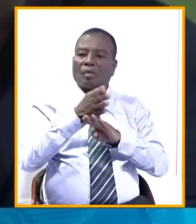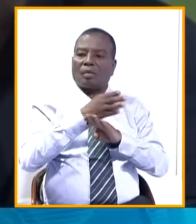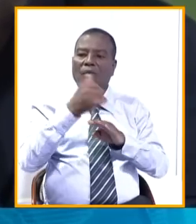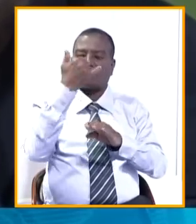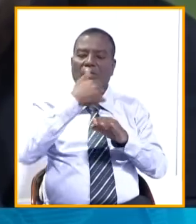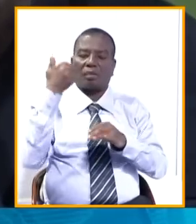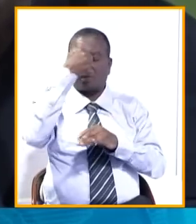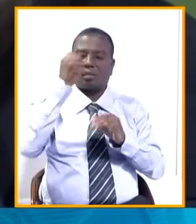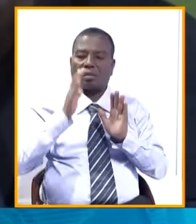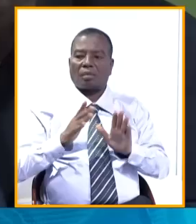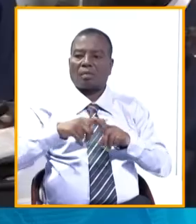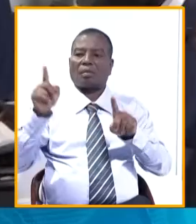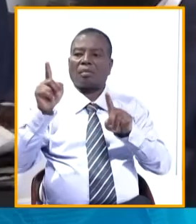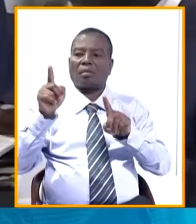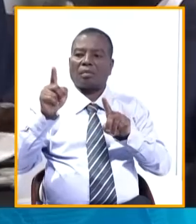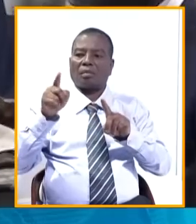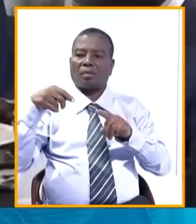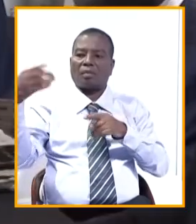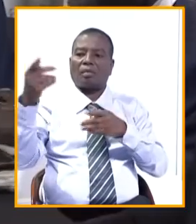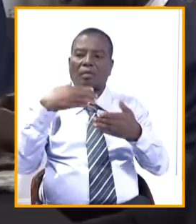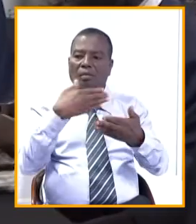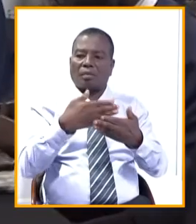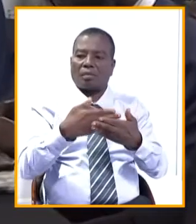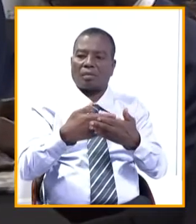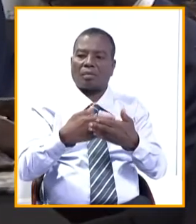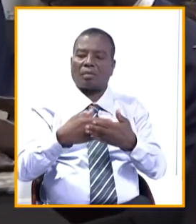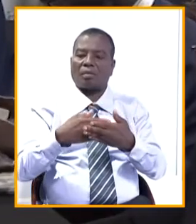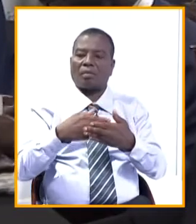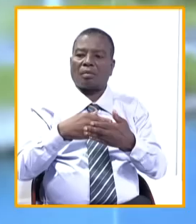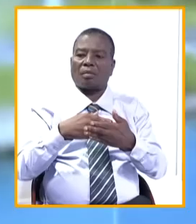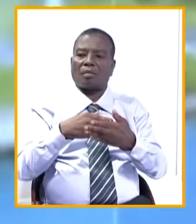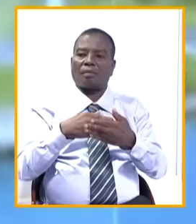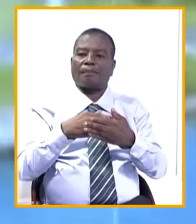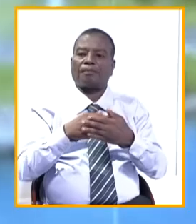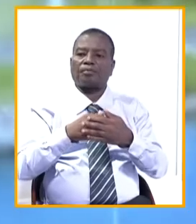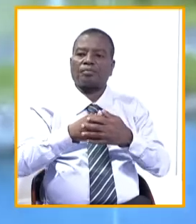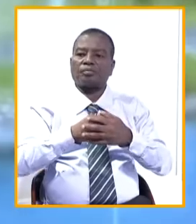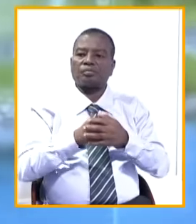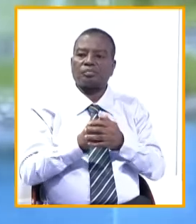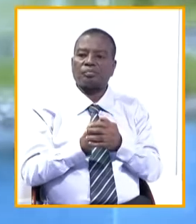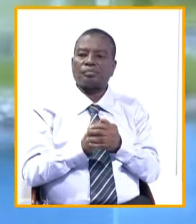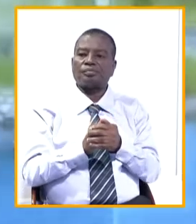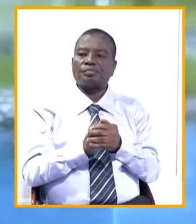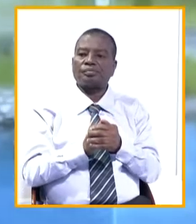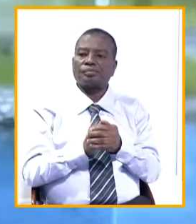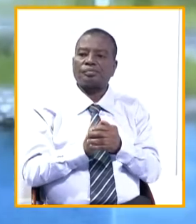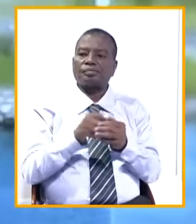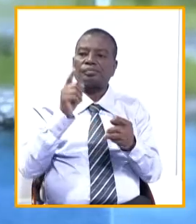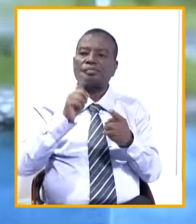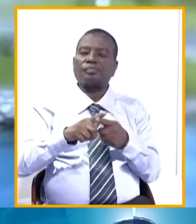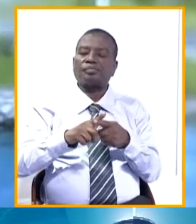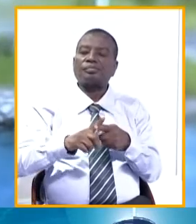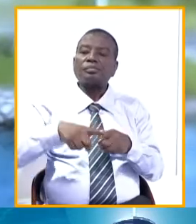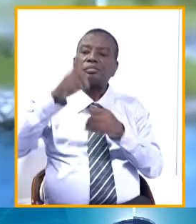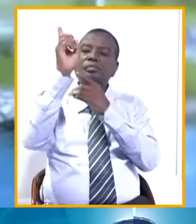pays africains. Mais déjà, il faut arriver à convaincre avec des projets porteurs. Fin donc à Dakar, au